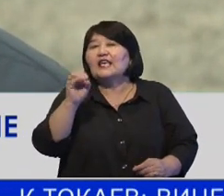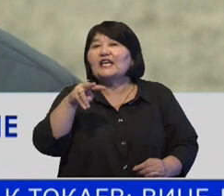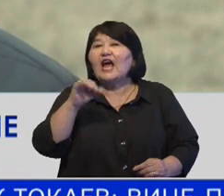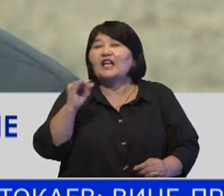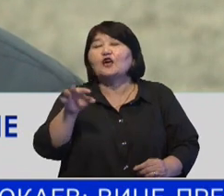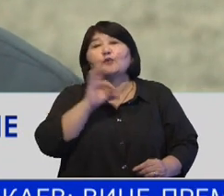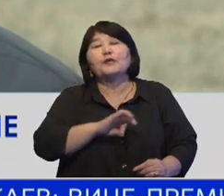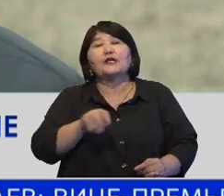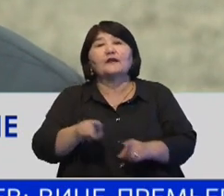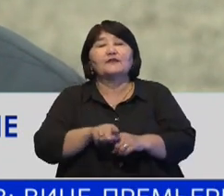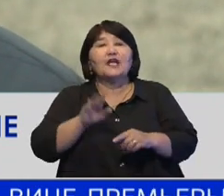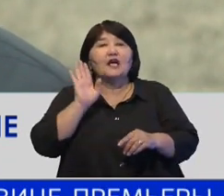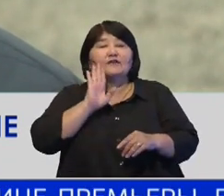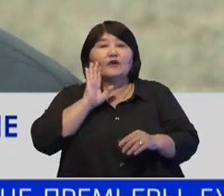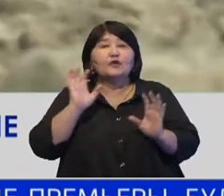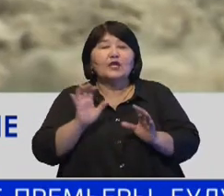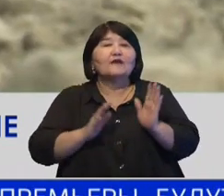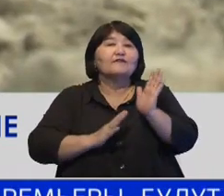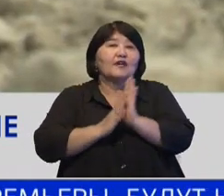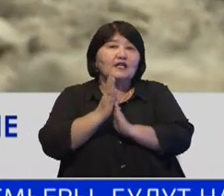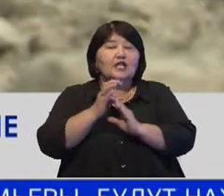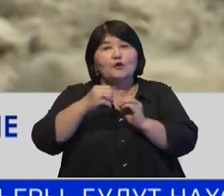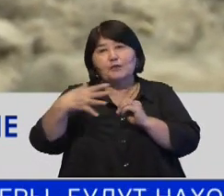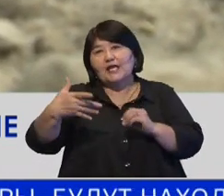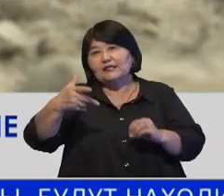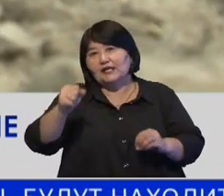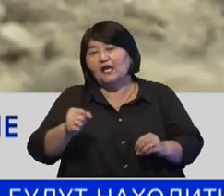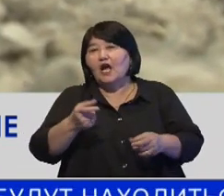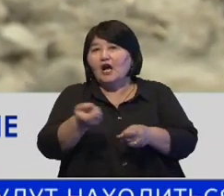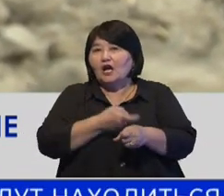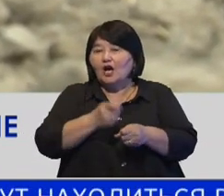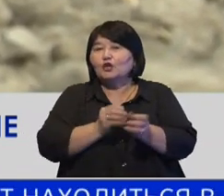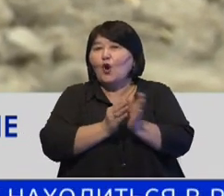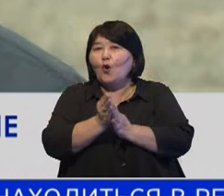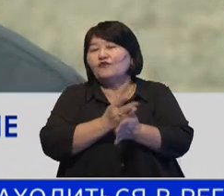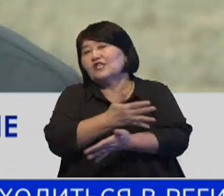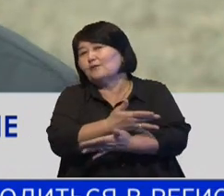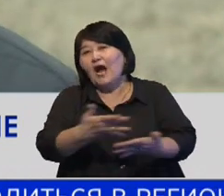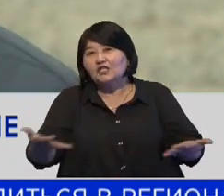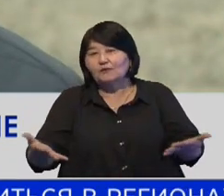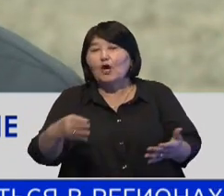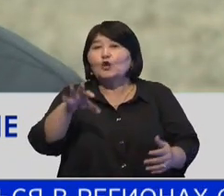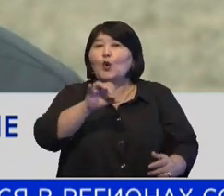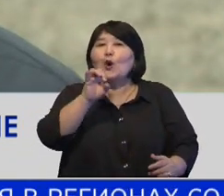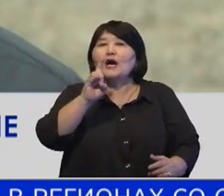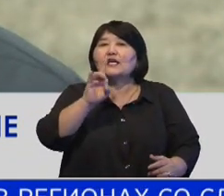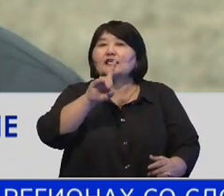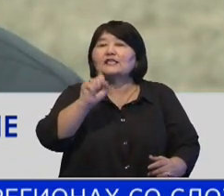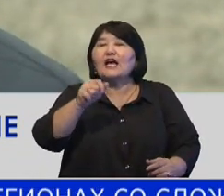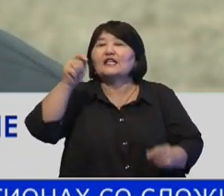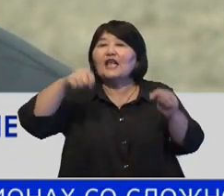с применением водосберегающих технологий будет выращивать на 15 гектарах картофель, овощи, бахчевые. ТО РЗА